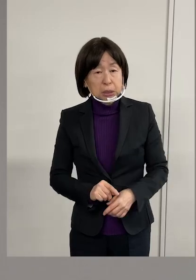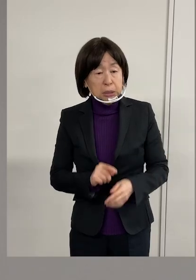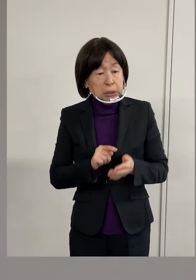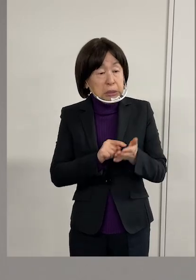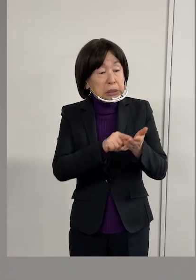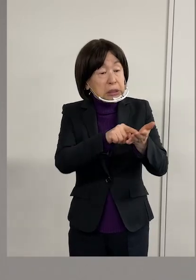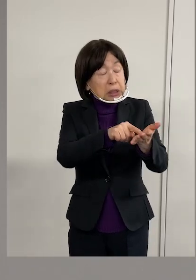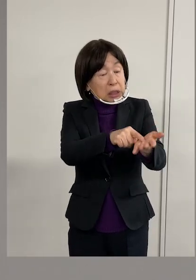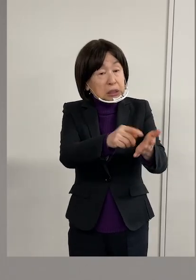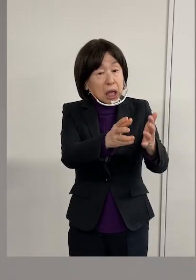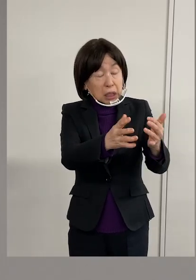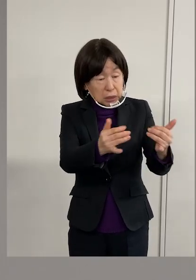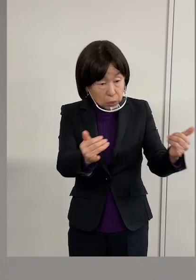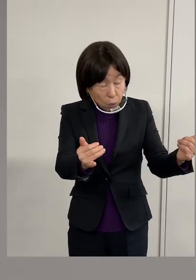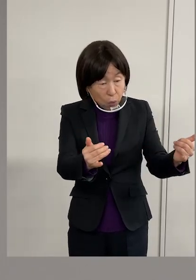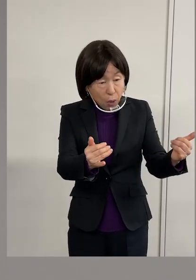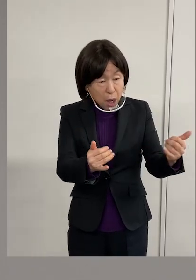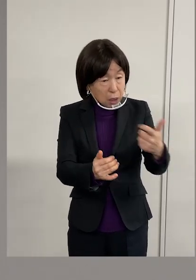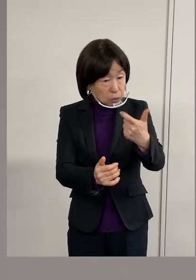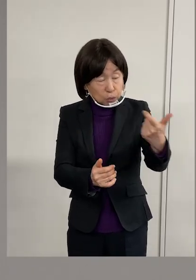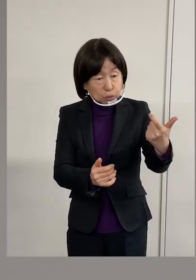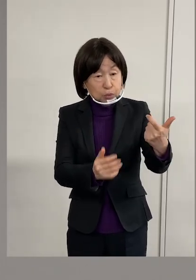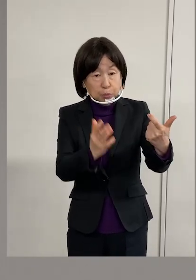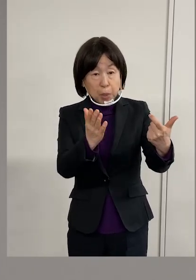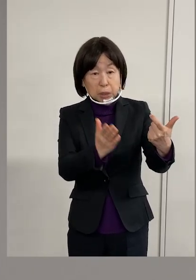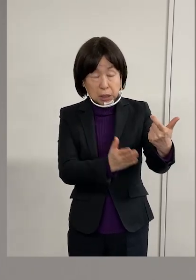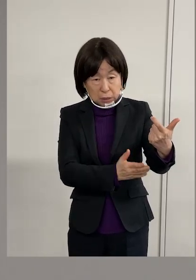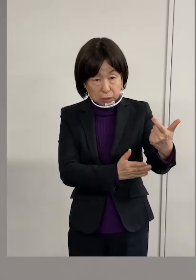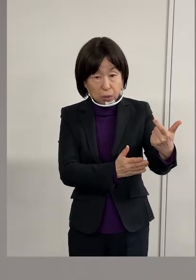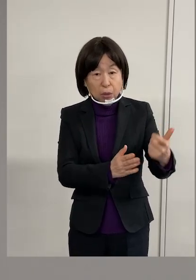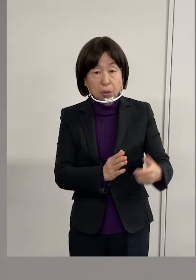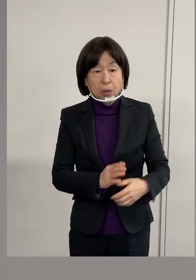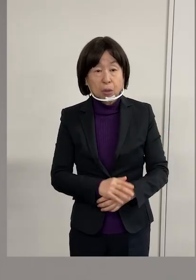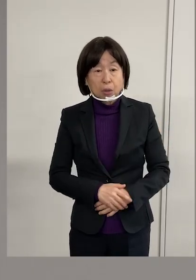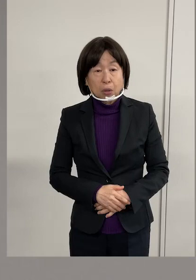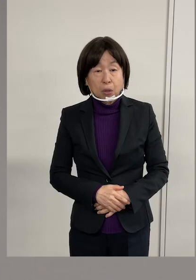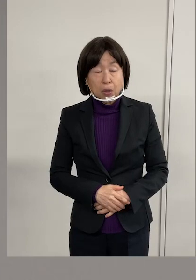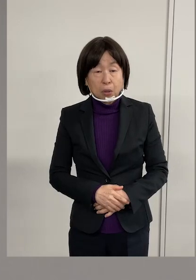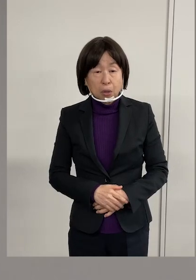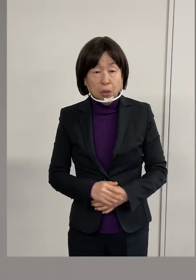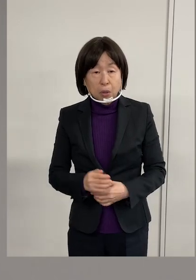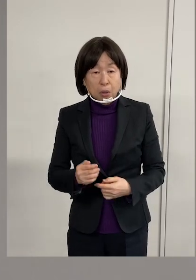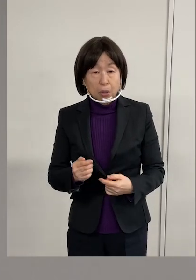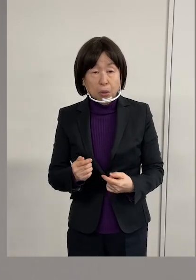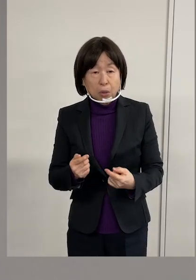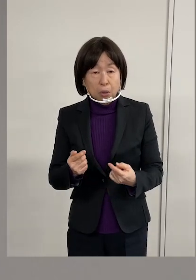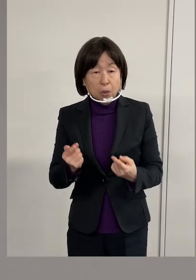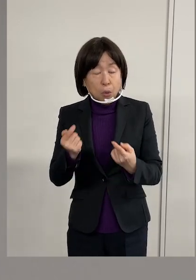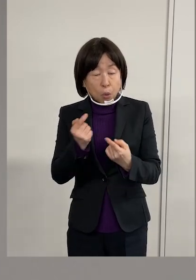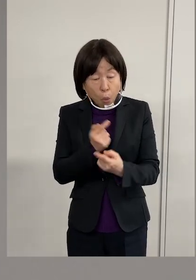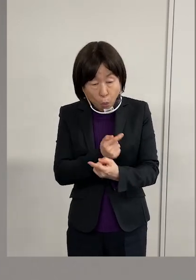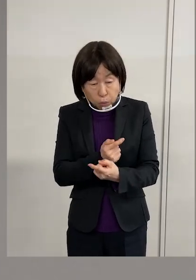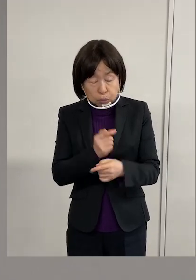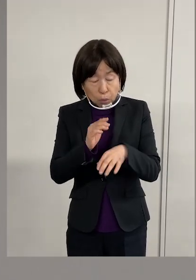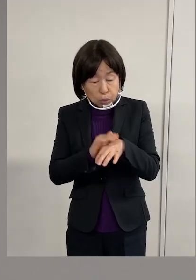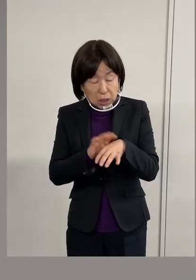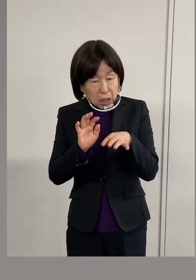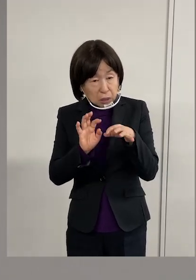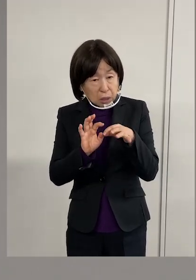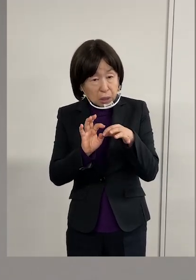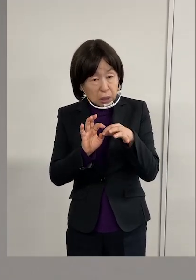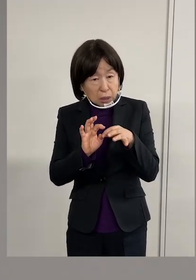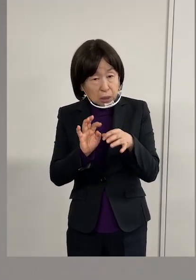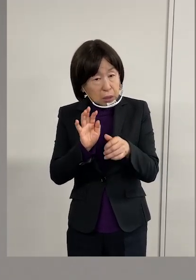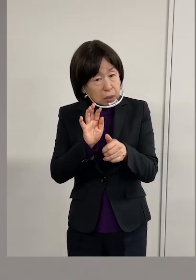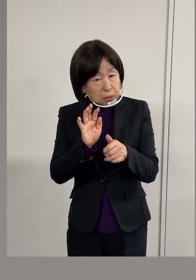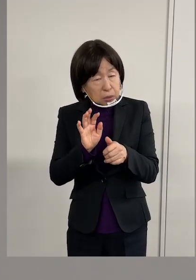した方の割合が 60%、そして JILS の方で交付の手続きと進めていきますので、タイムラ